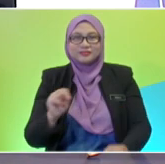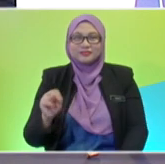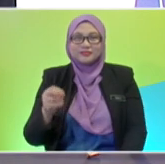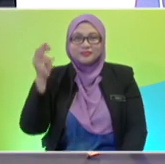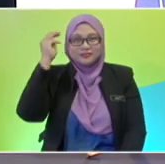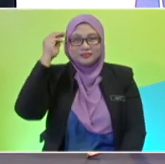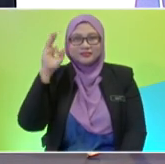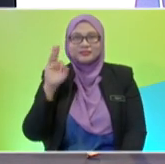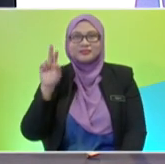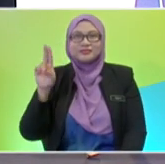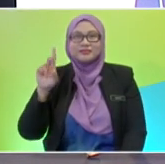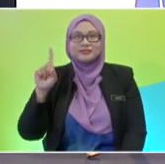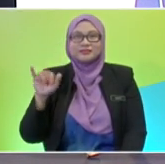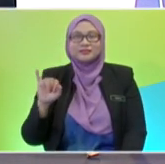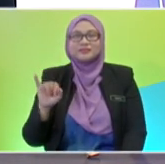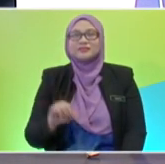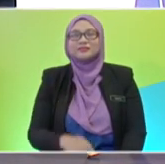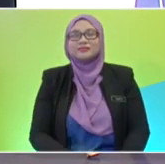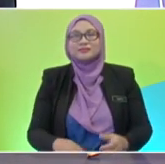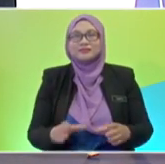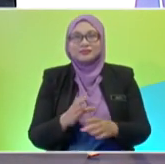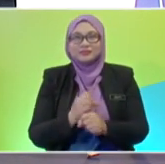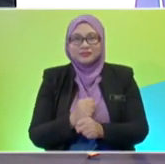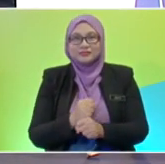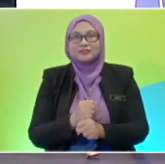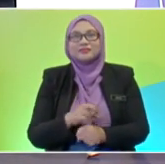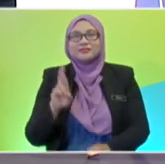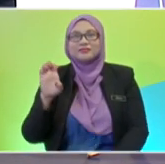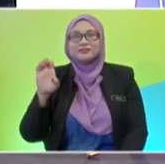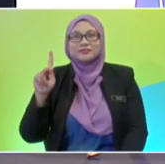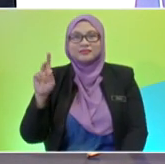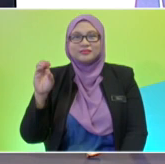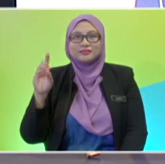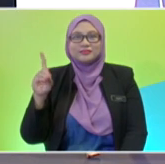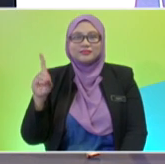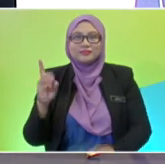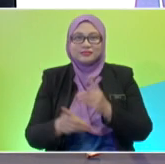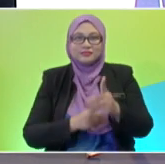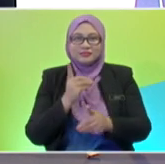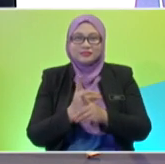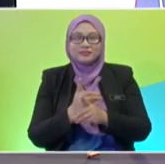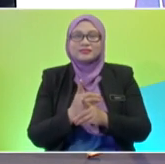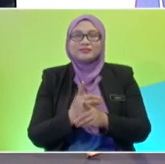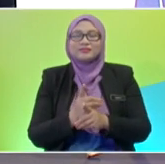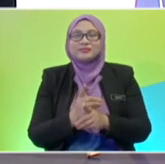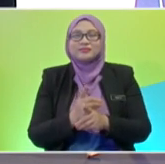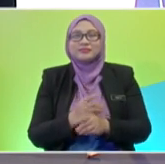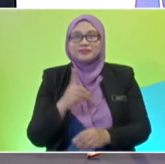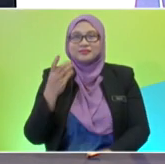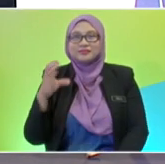100 meter bagi 36 dan ini contoh orang kurang upahnya walaupun kekurangan tetapi